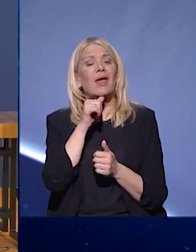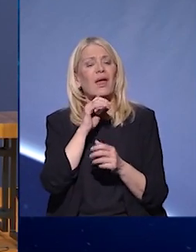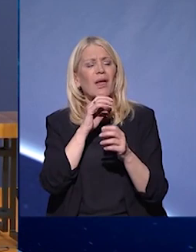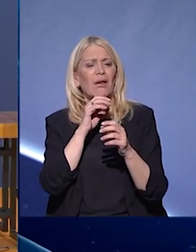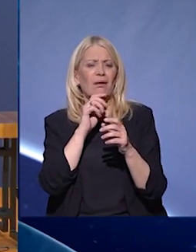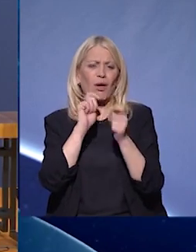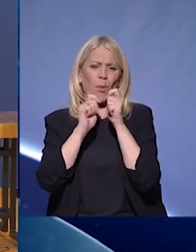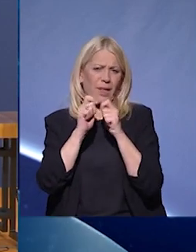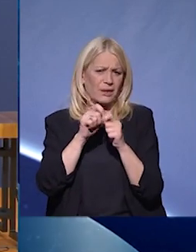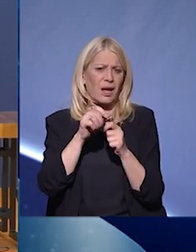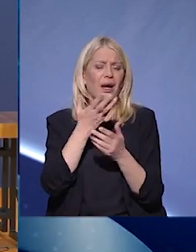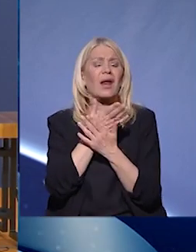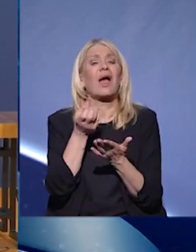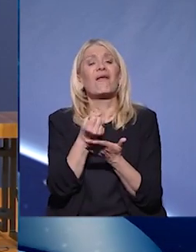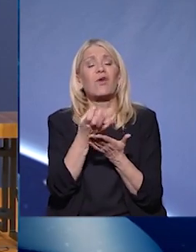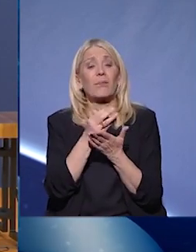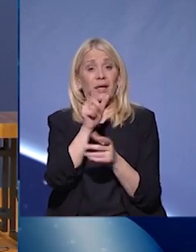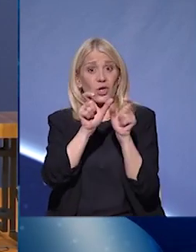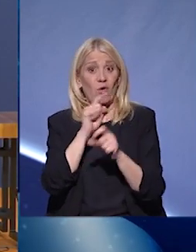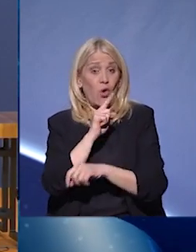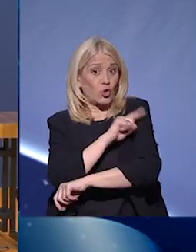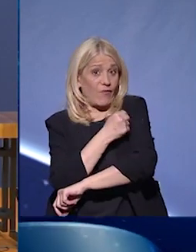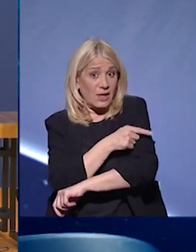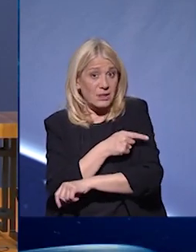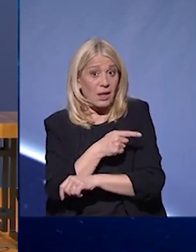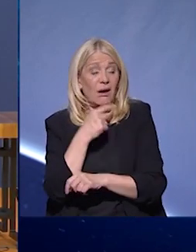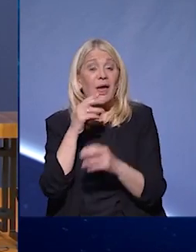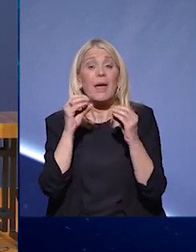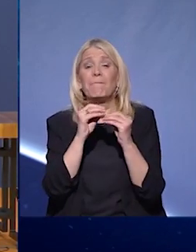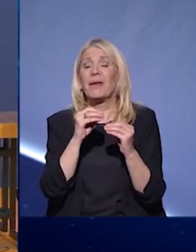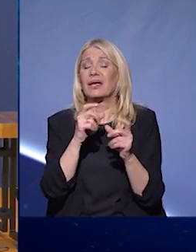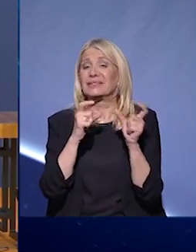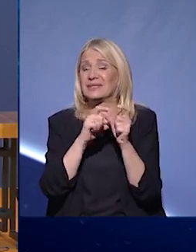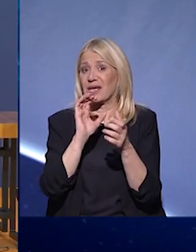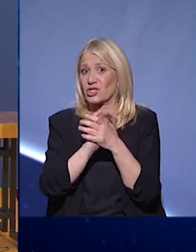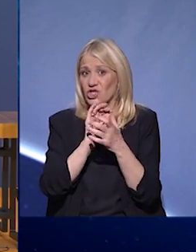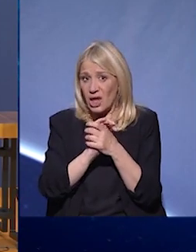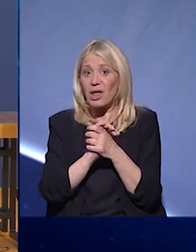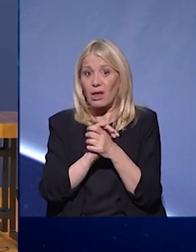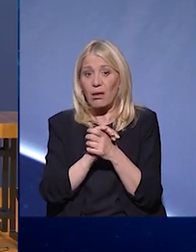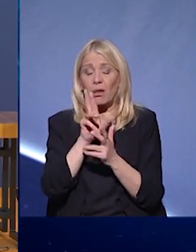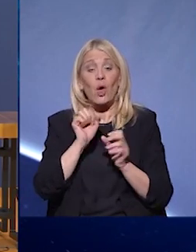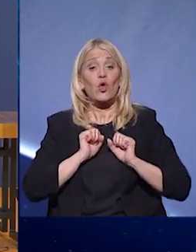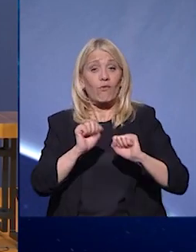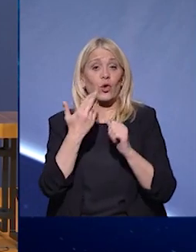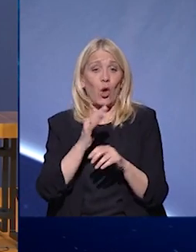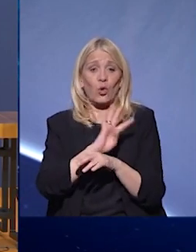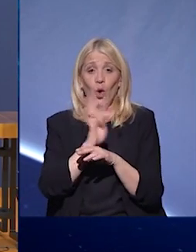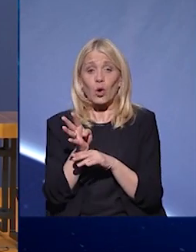na informaciju da oni koji su vakcinisani od BCG vakcine stiču imunitet od